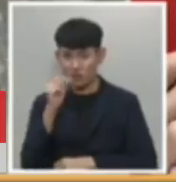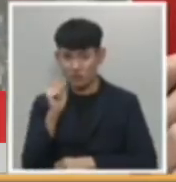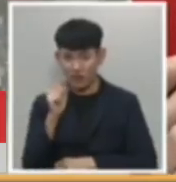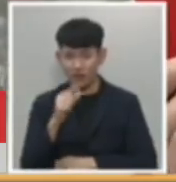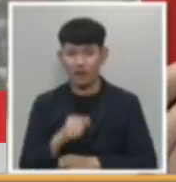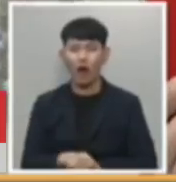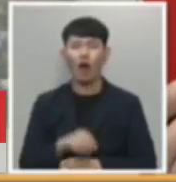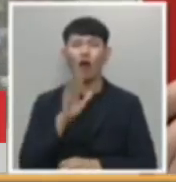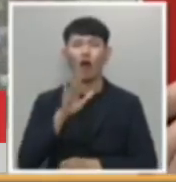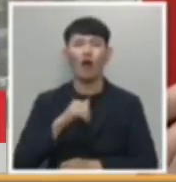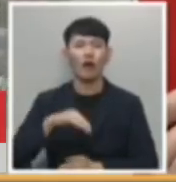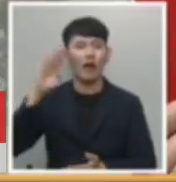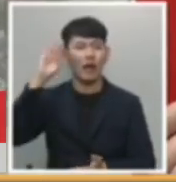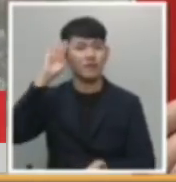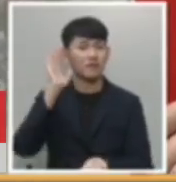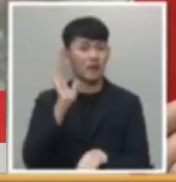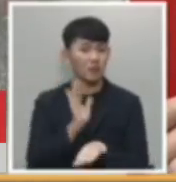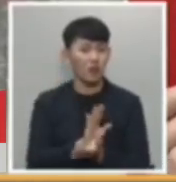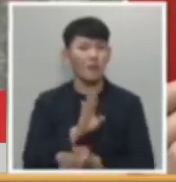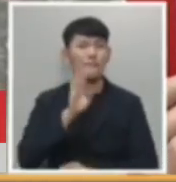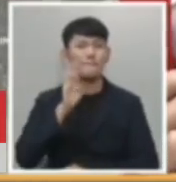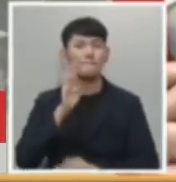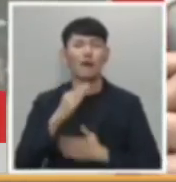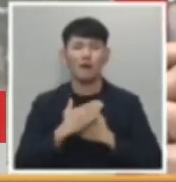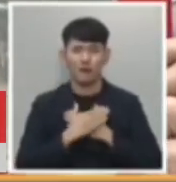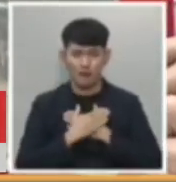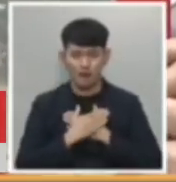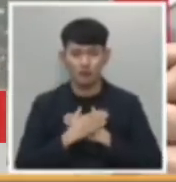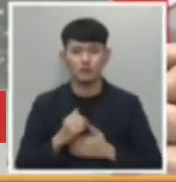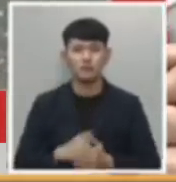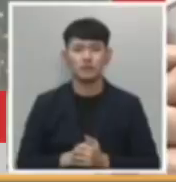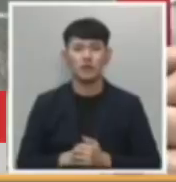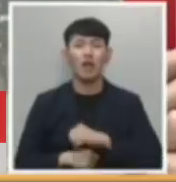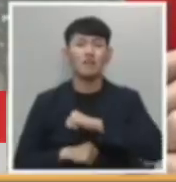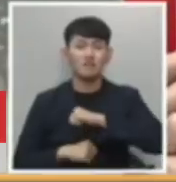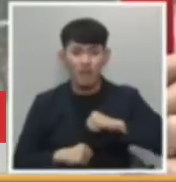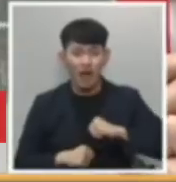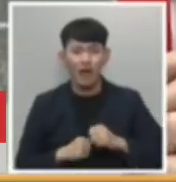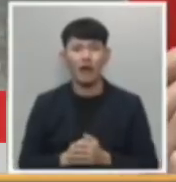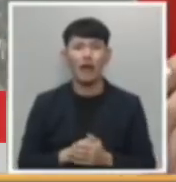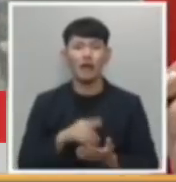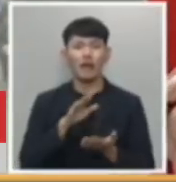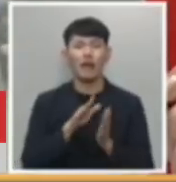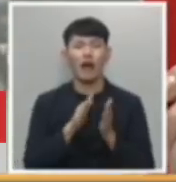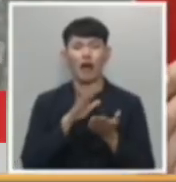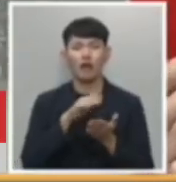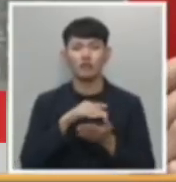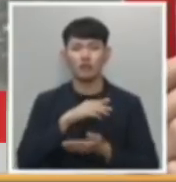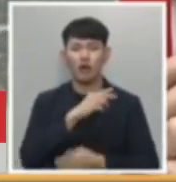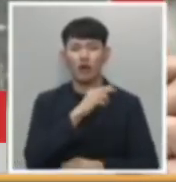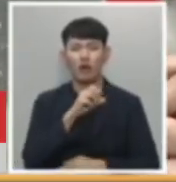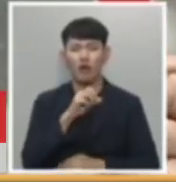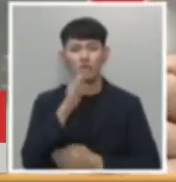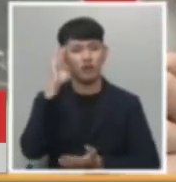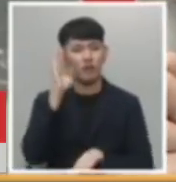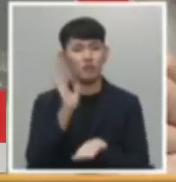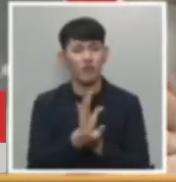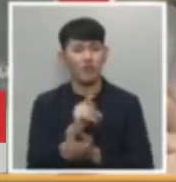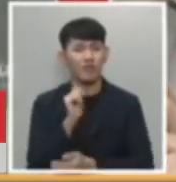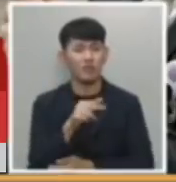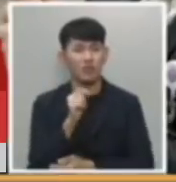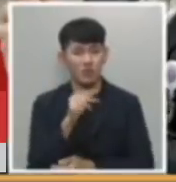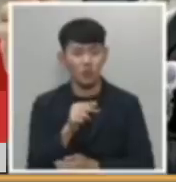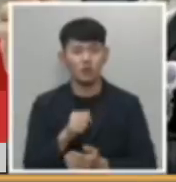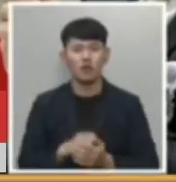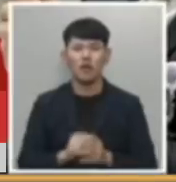บางรักฝั่งซ้ายนะครับขึ้นกับสน.ทุ่งมหาเมฆท่านประธานเดินไปครับท่านประธานเ